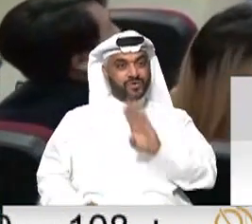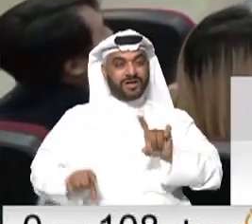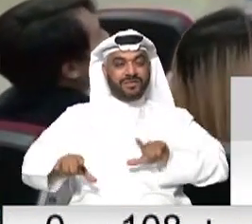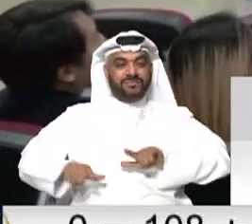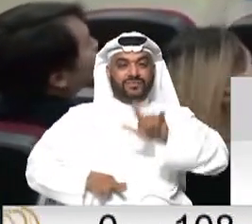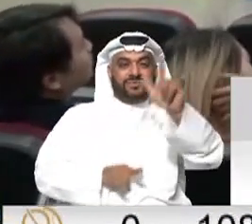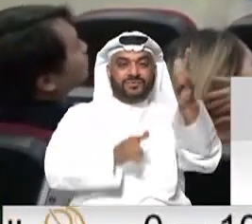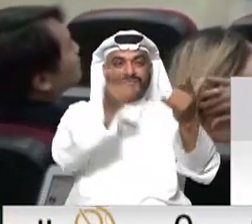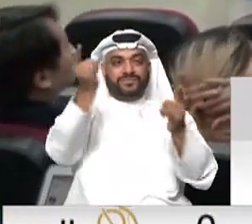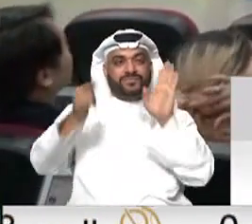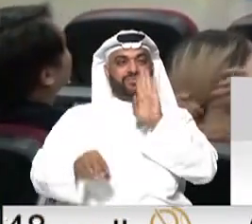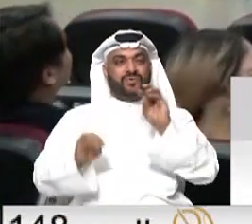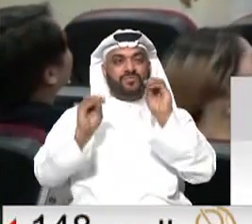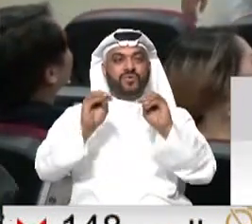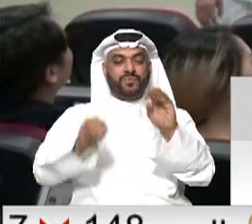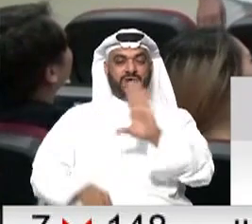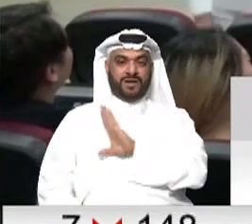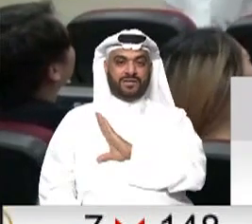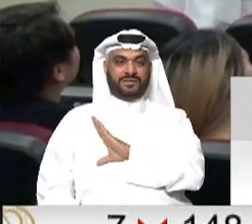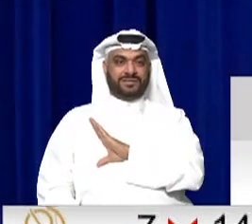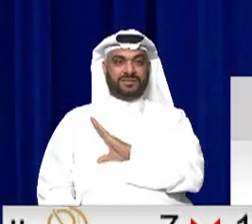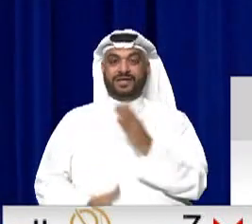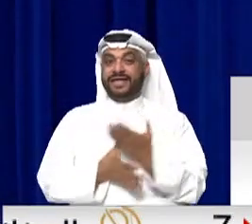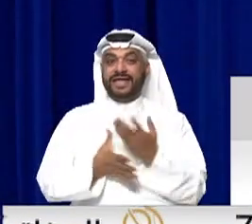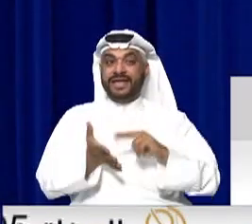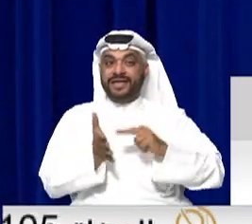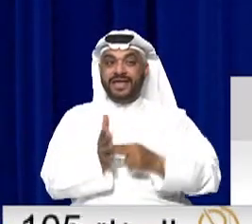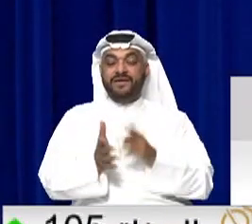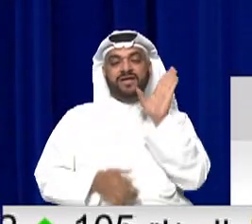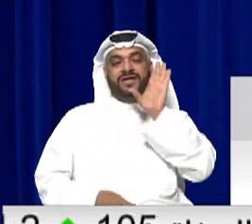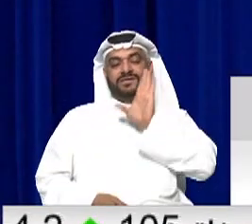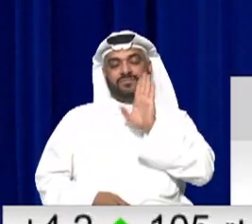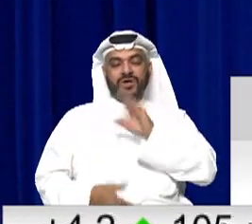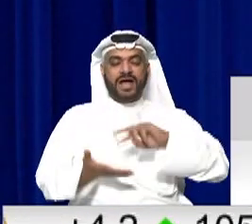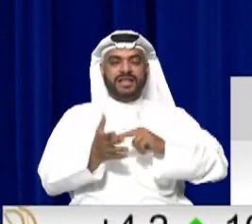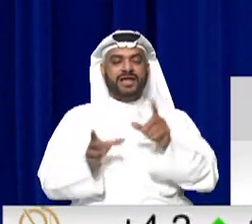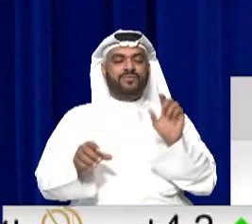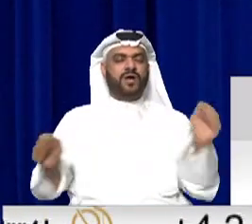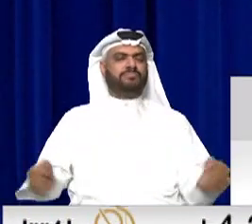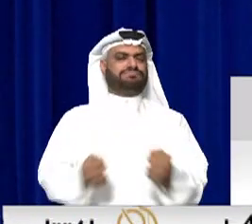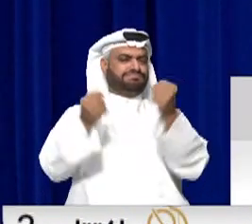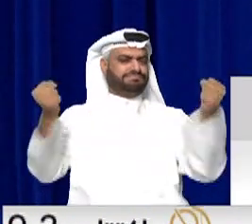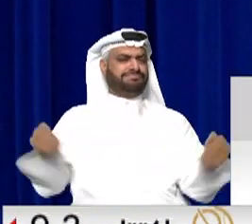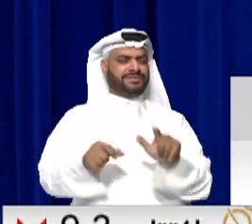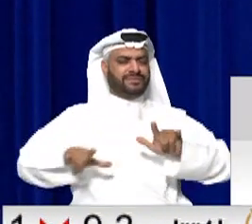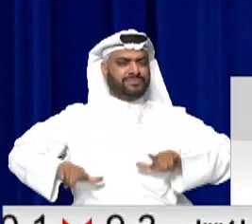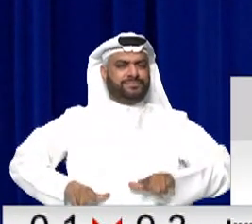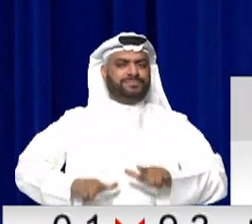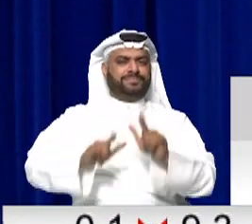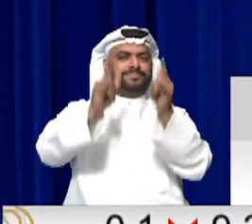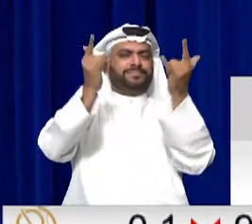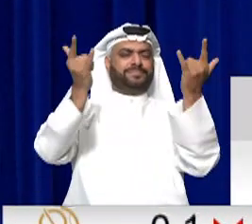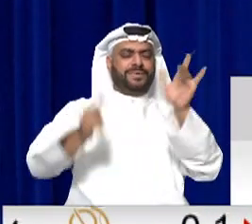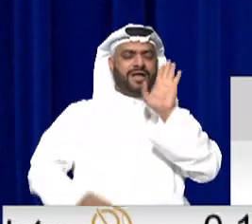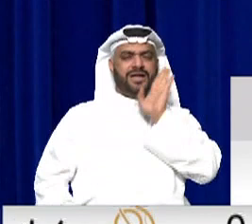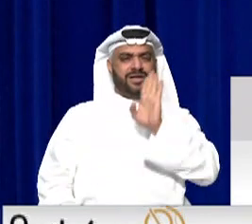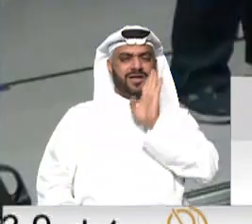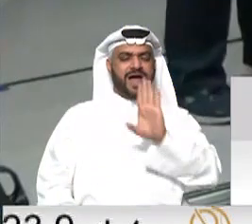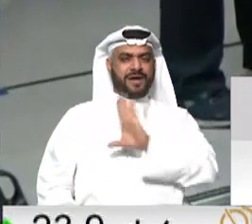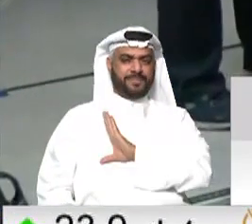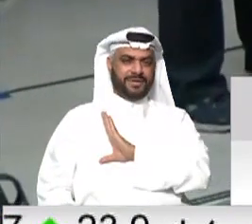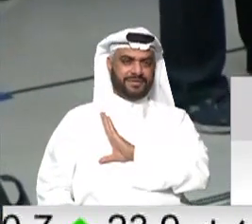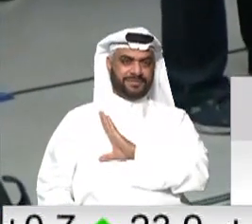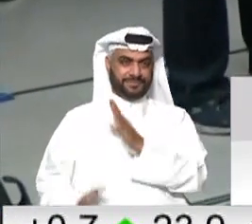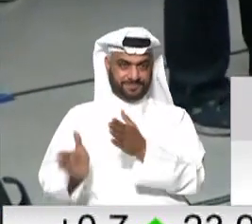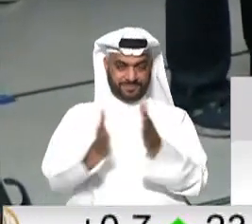الجزيرة والحفاظ على القدرة القتالية لقواتها مع مراعاة المناورات الحربية الصينية الأخيرة. وقالت وزارة